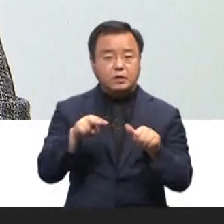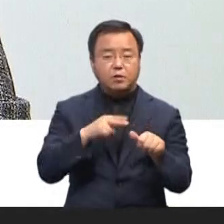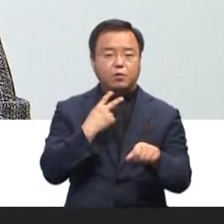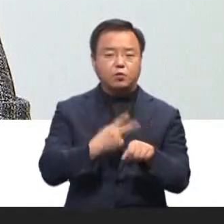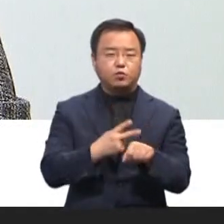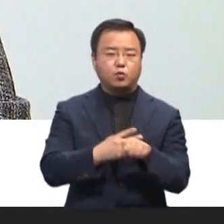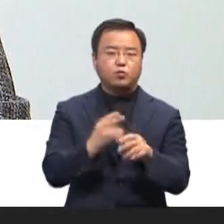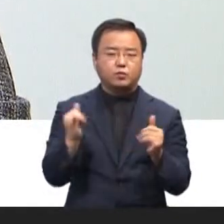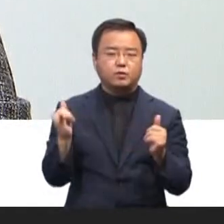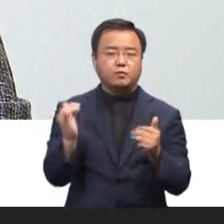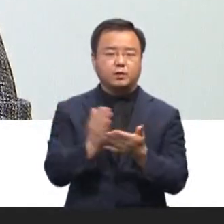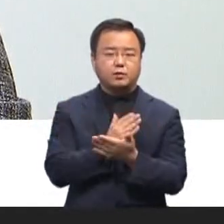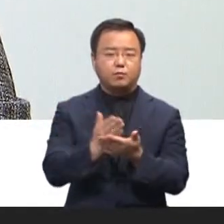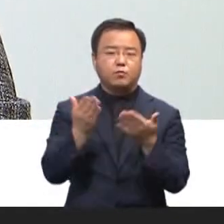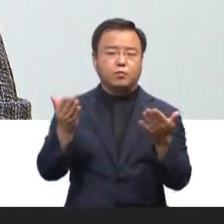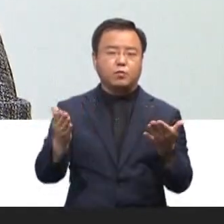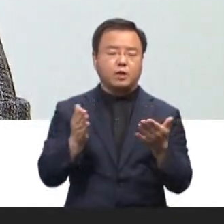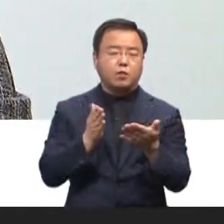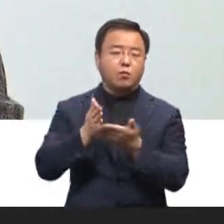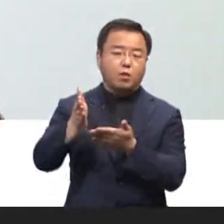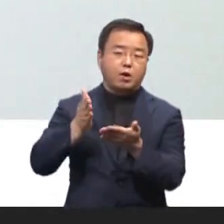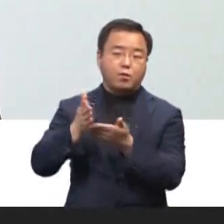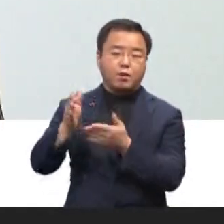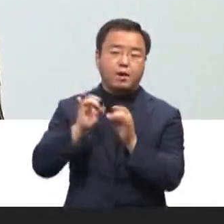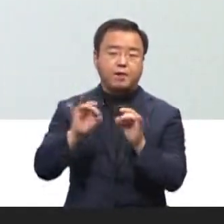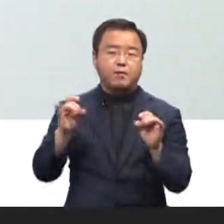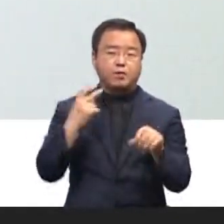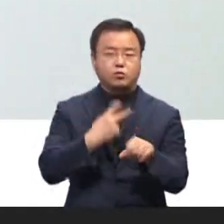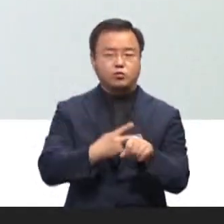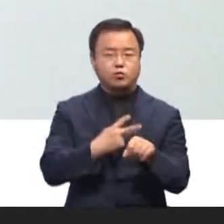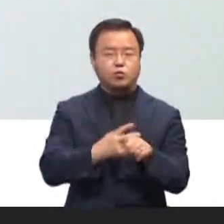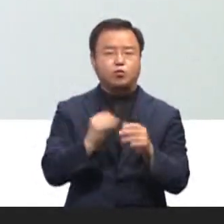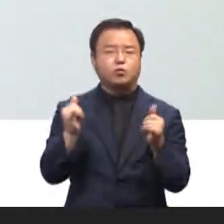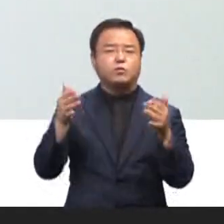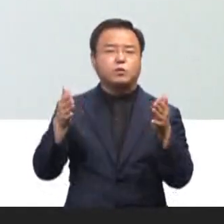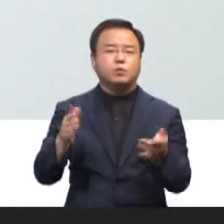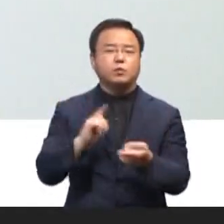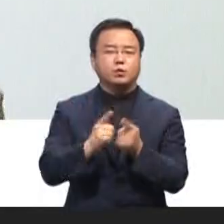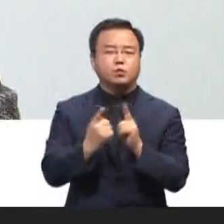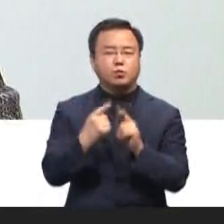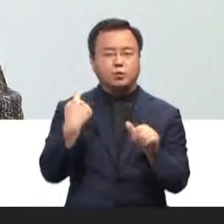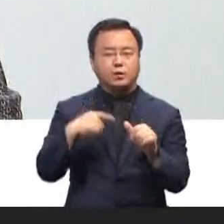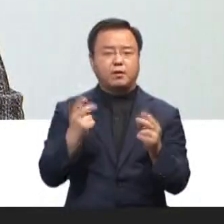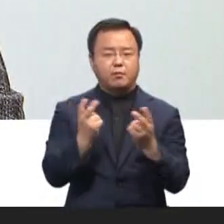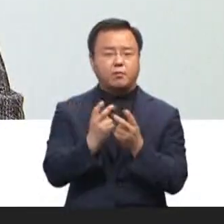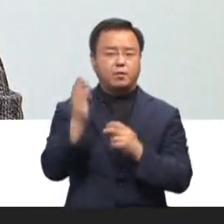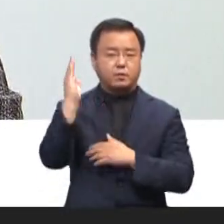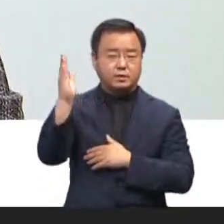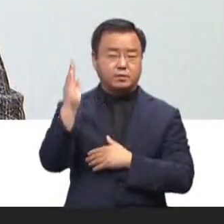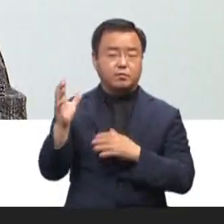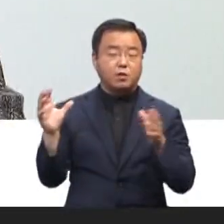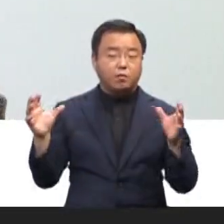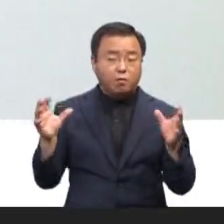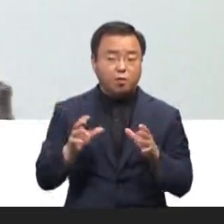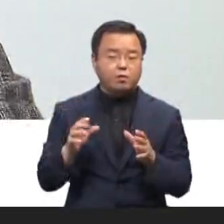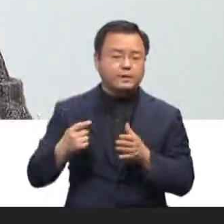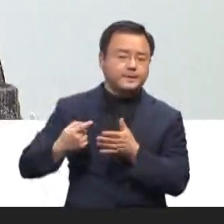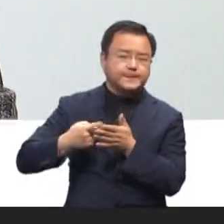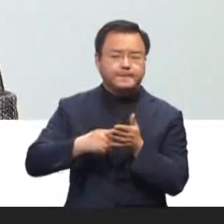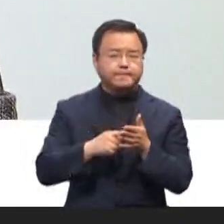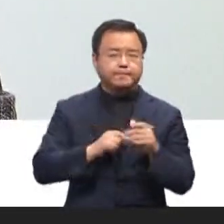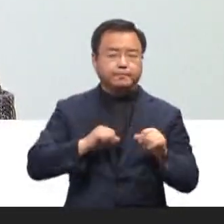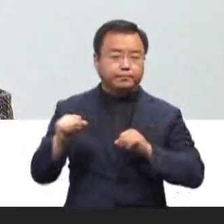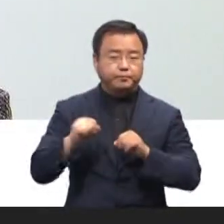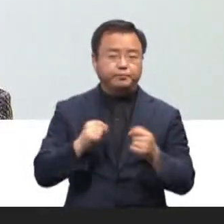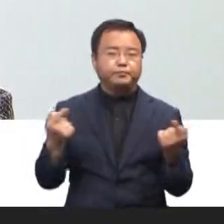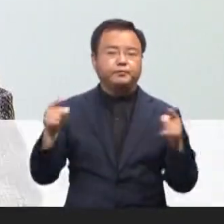최대한 공유하고 또 학과에 따라서는 교수님들끼리 교수법 공유, 세미나도 갖고 그러니까 적극적으로 해갖고